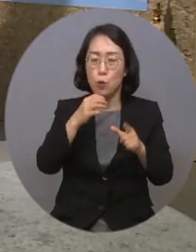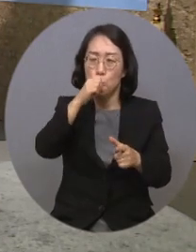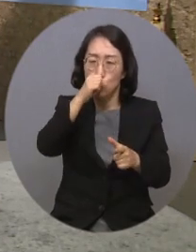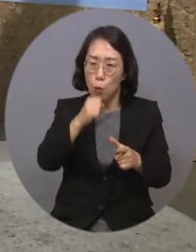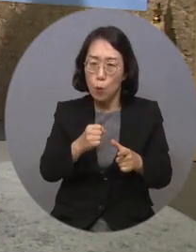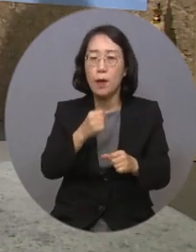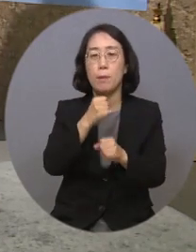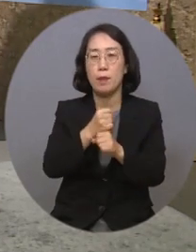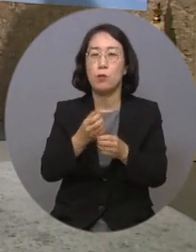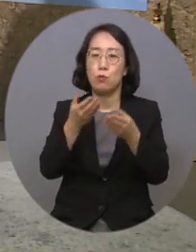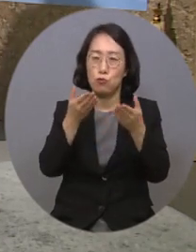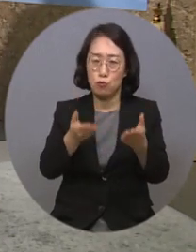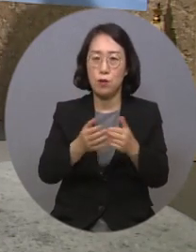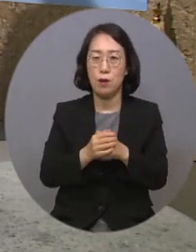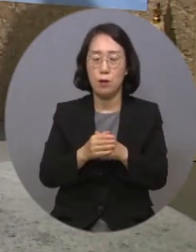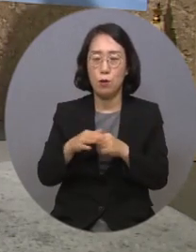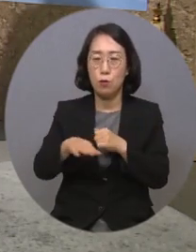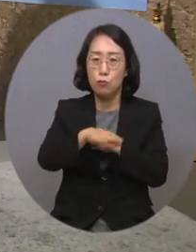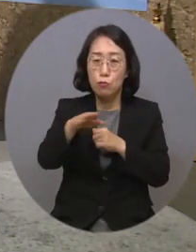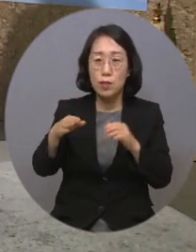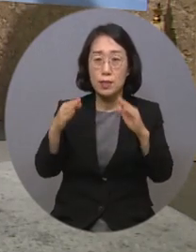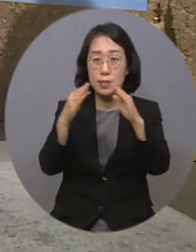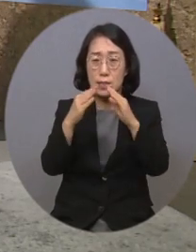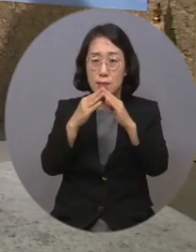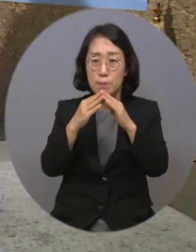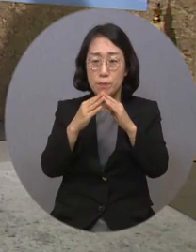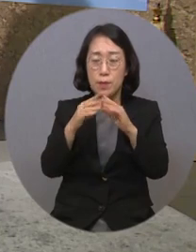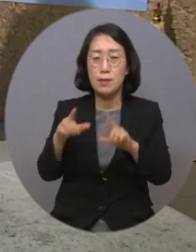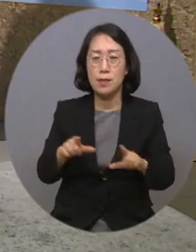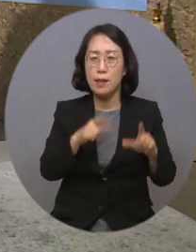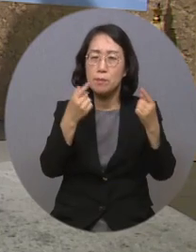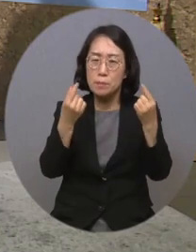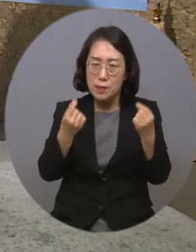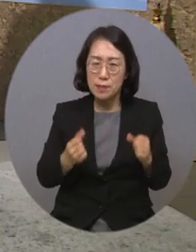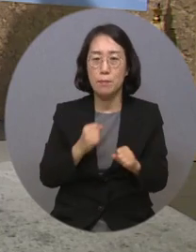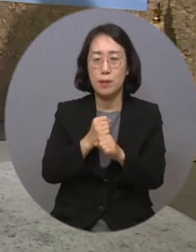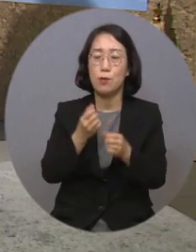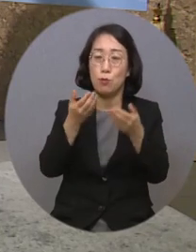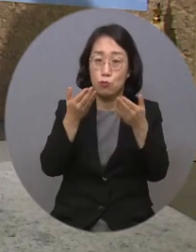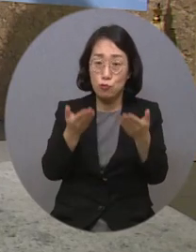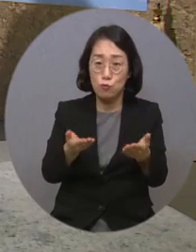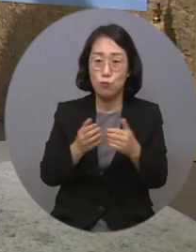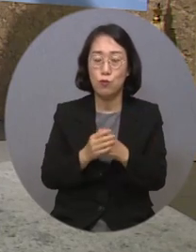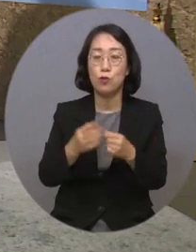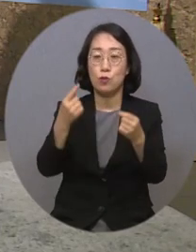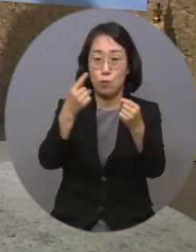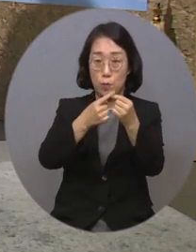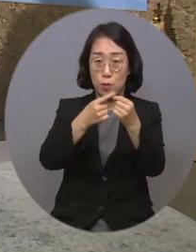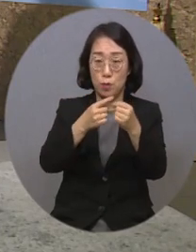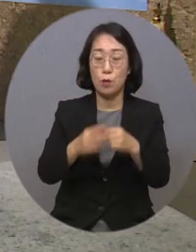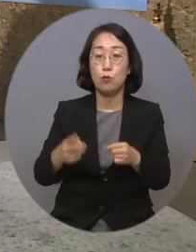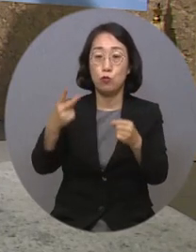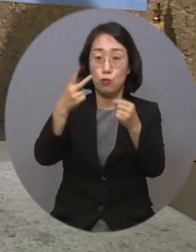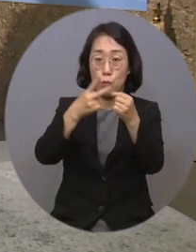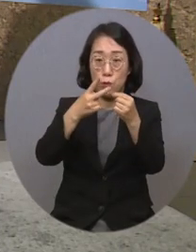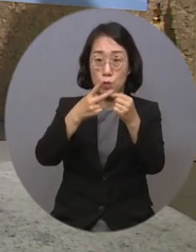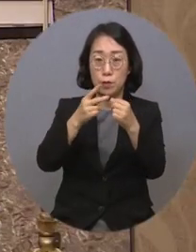만들자. 최소한 우리 가정에서 사는 정도는 만들자. 네. 이제 이것이 첫 번째 플랜이었고